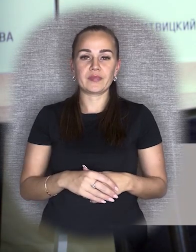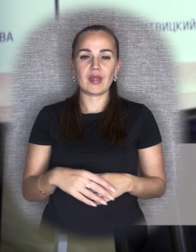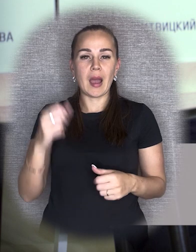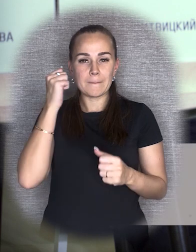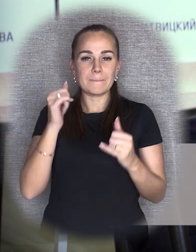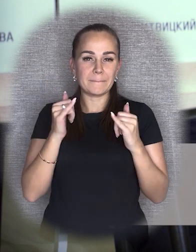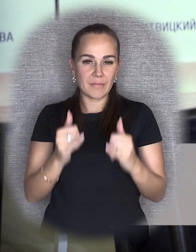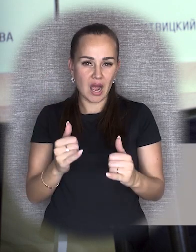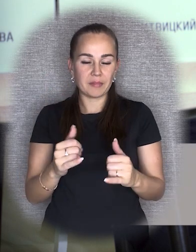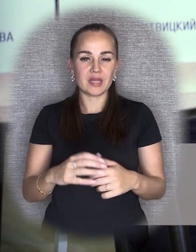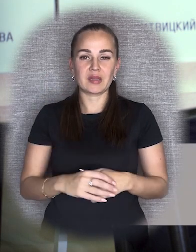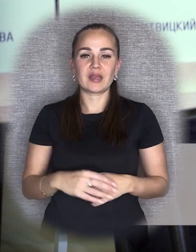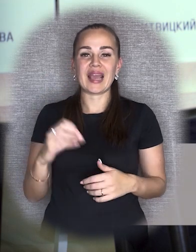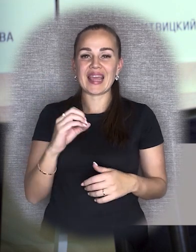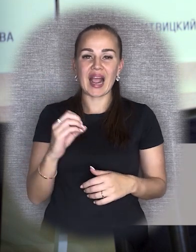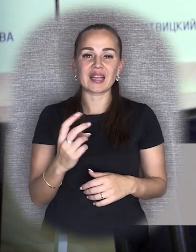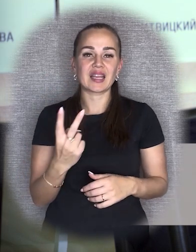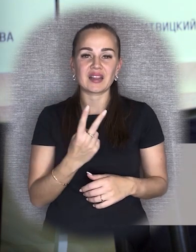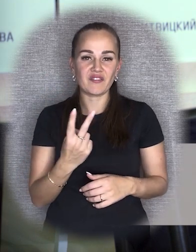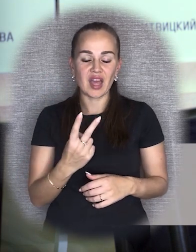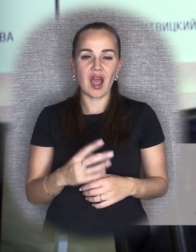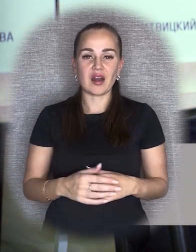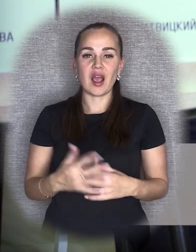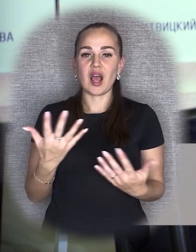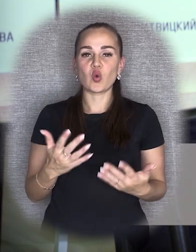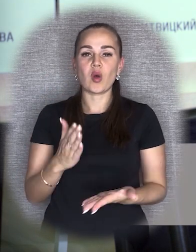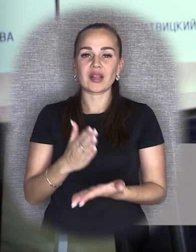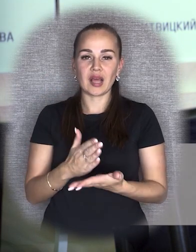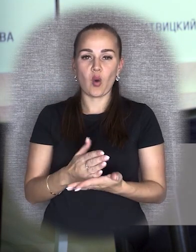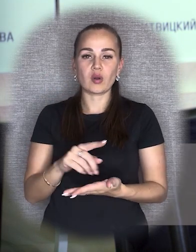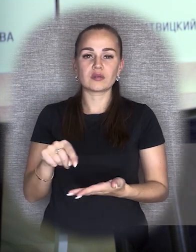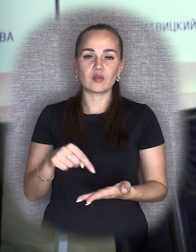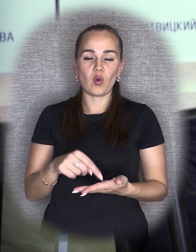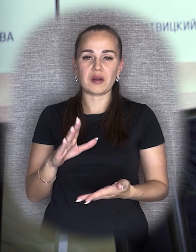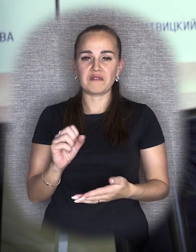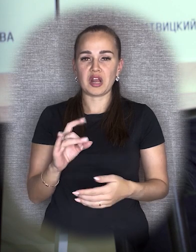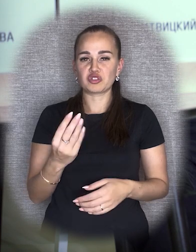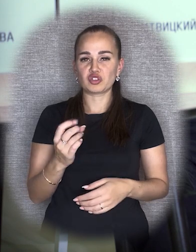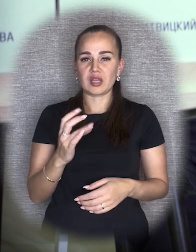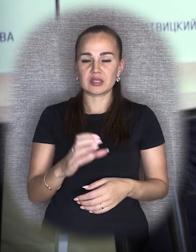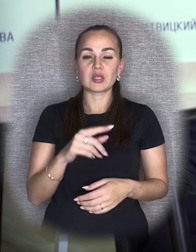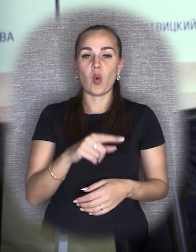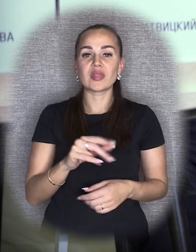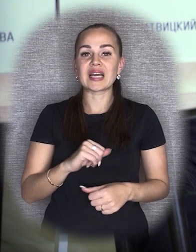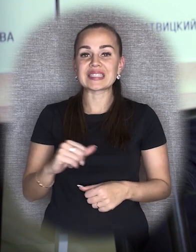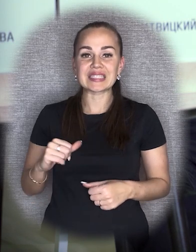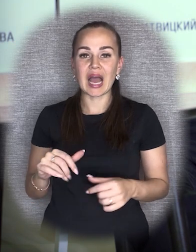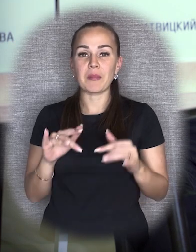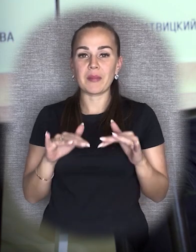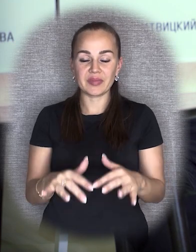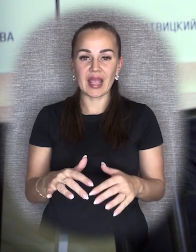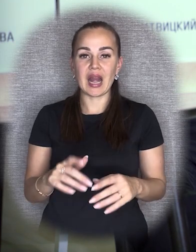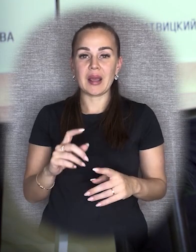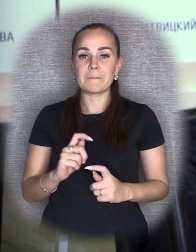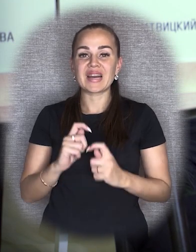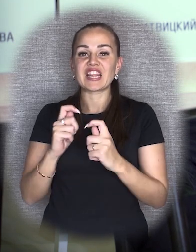памятник Екатерине II, который находится в городе Моршанске, он на самом деле